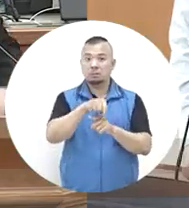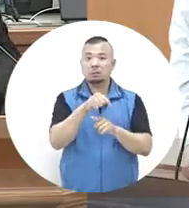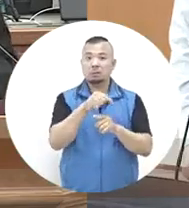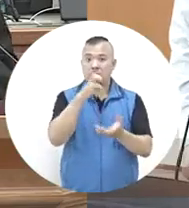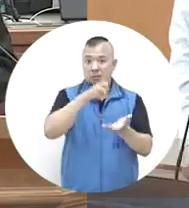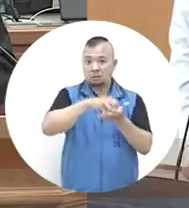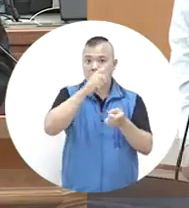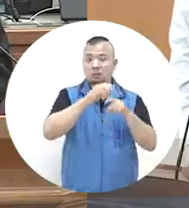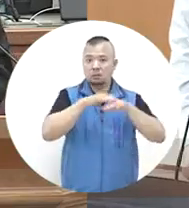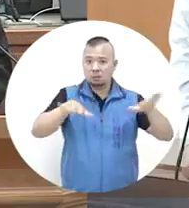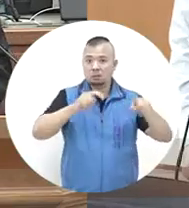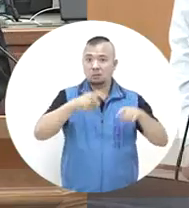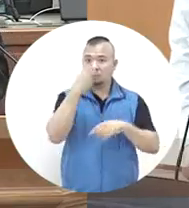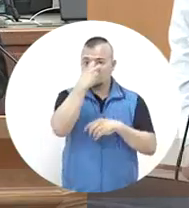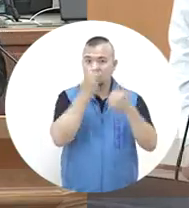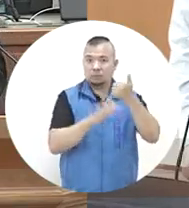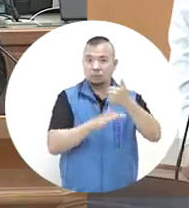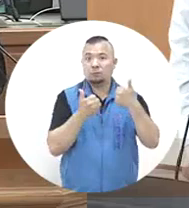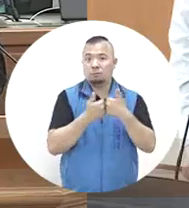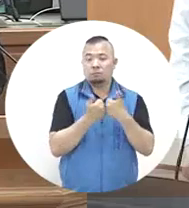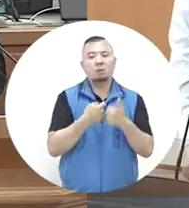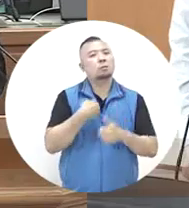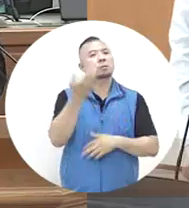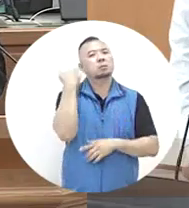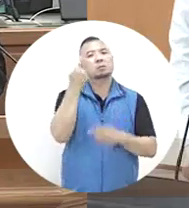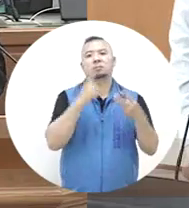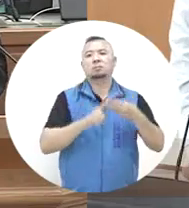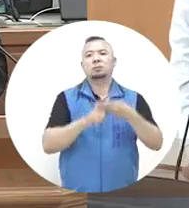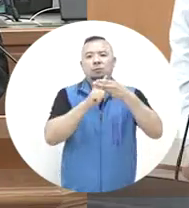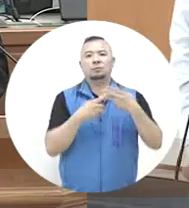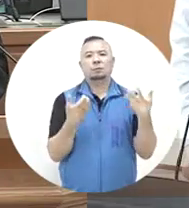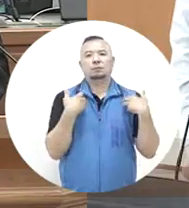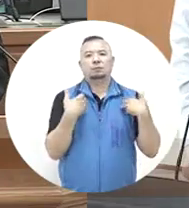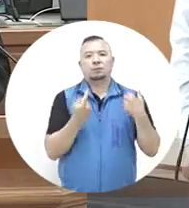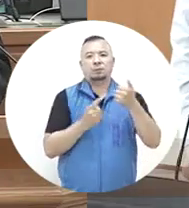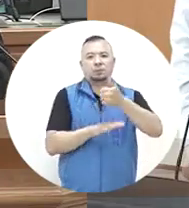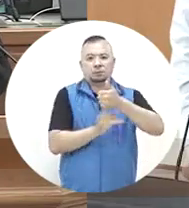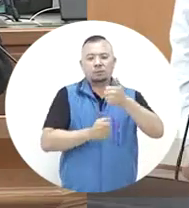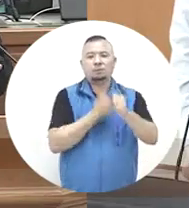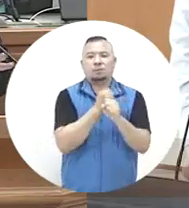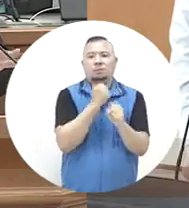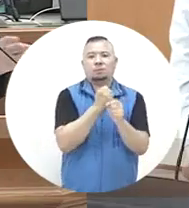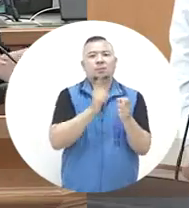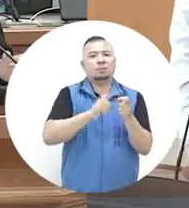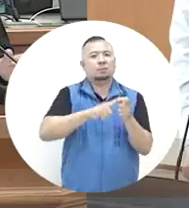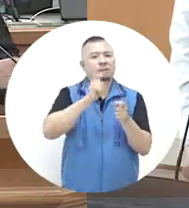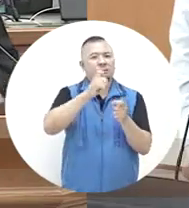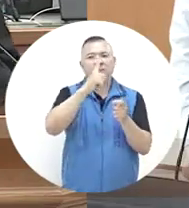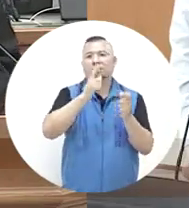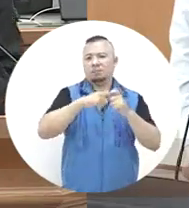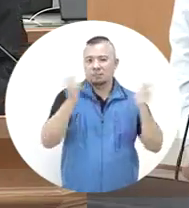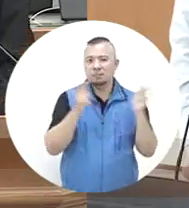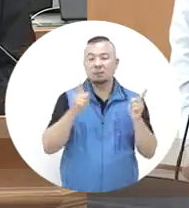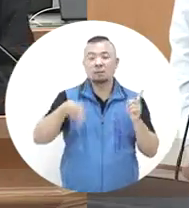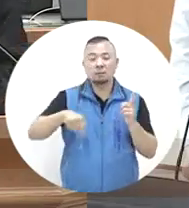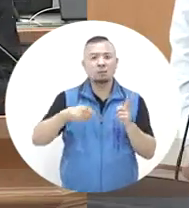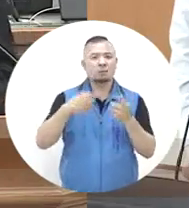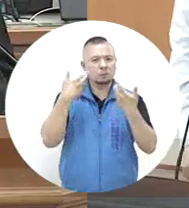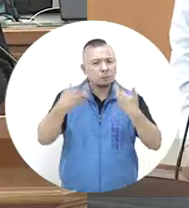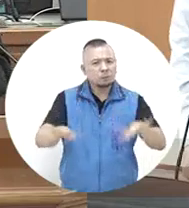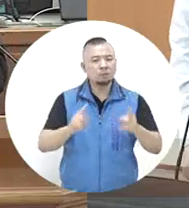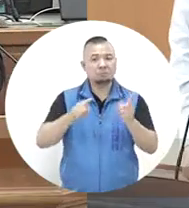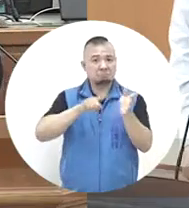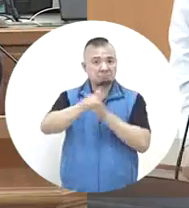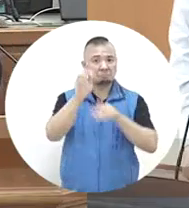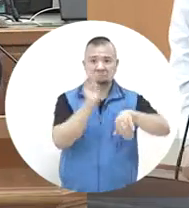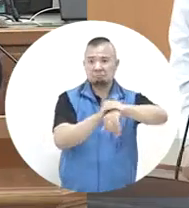会担任主任委员，担任了11年。这11年我听过太多的专家学者， 他